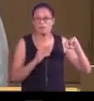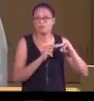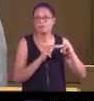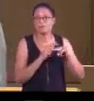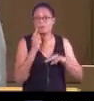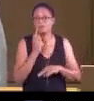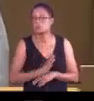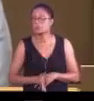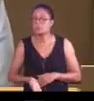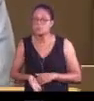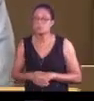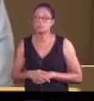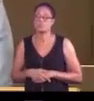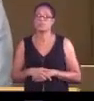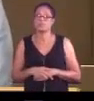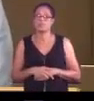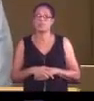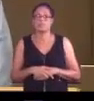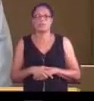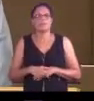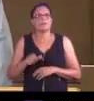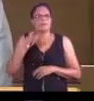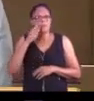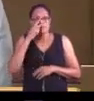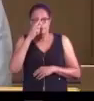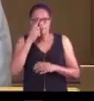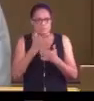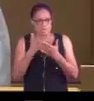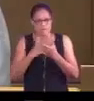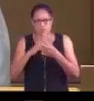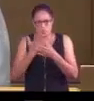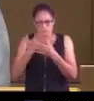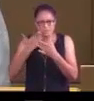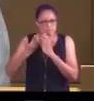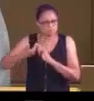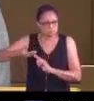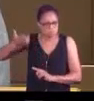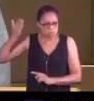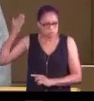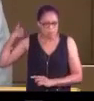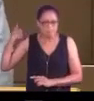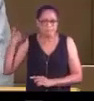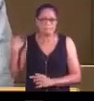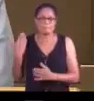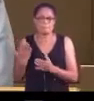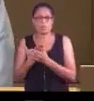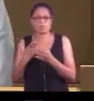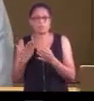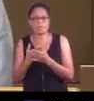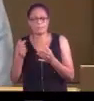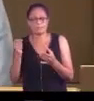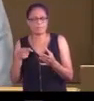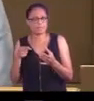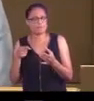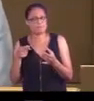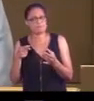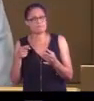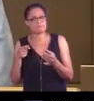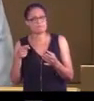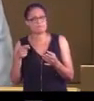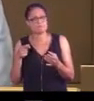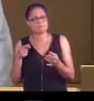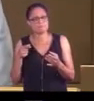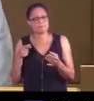que le président de l'Assemblée, c'est un très vieux dossier. C'est un dossier qui est étudié